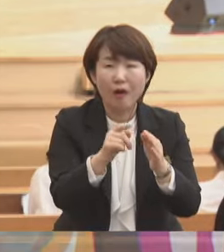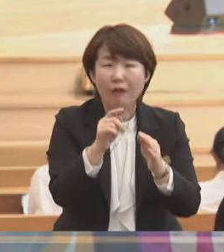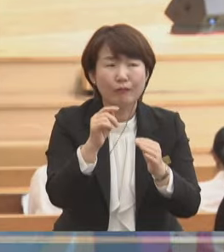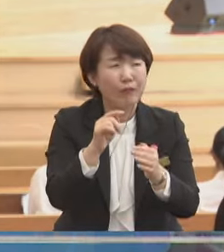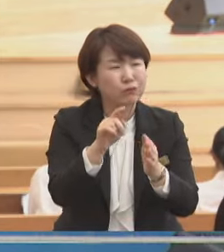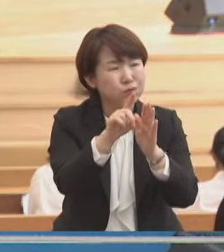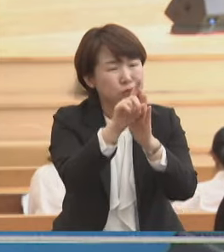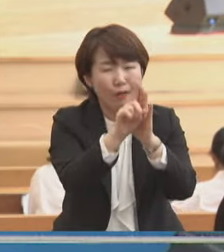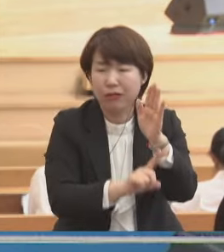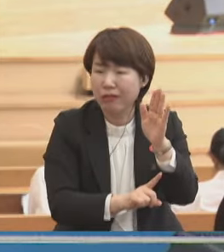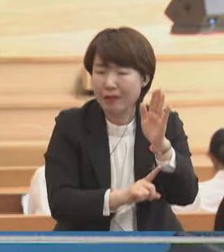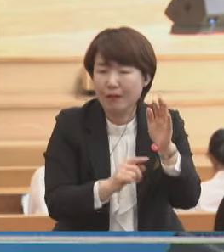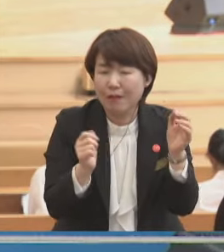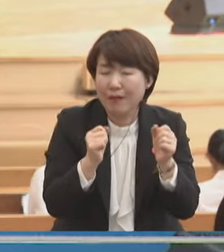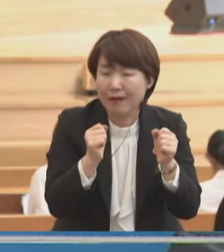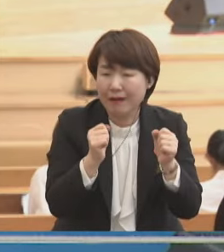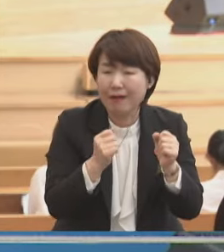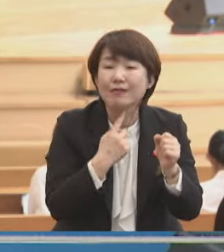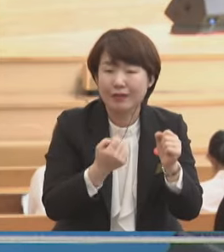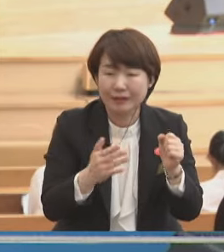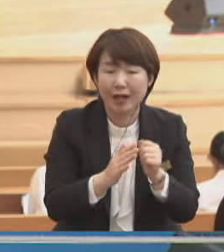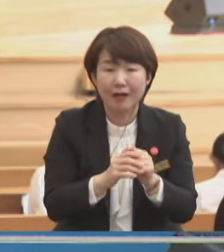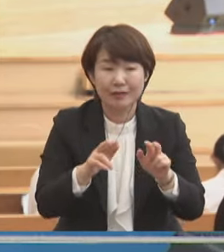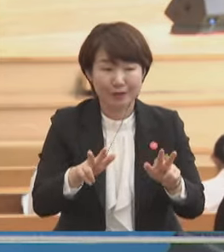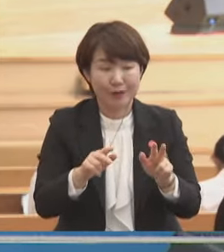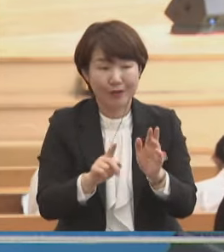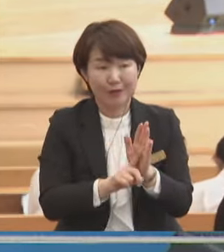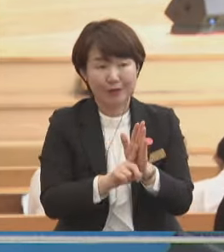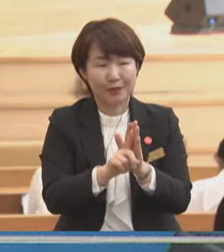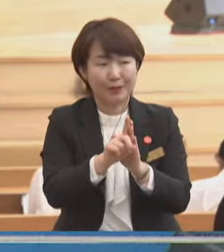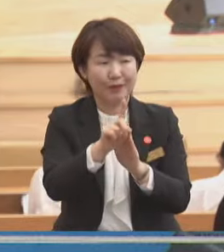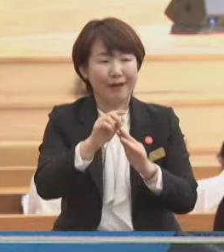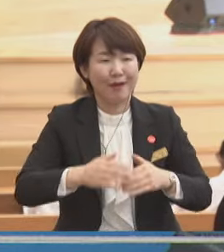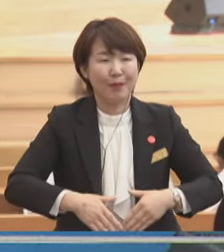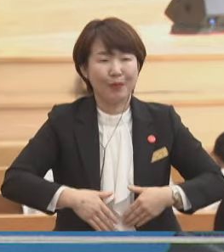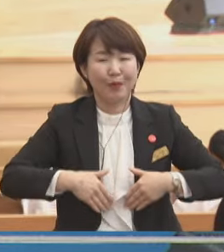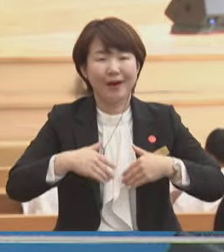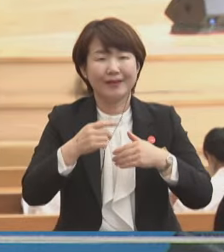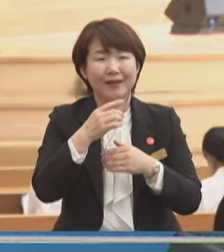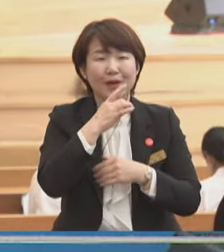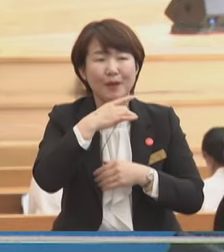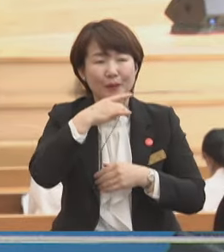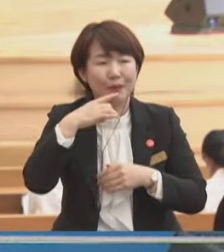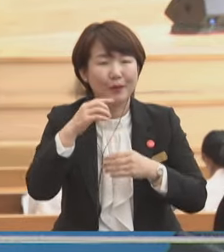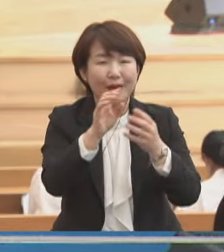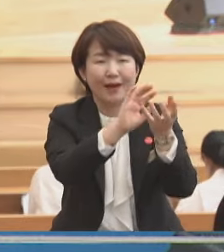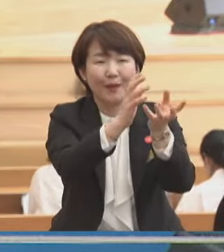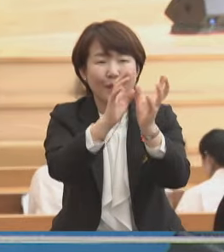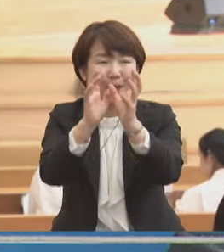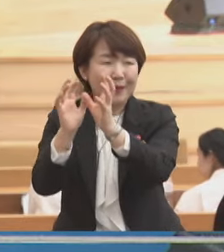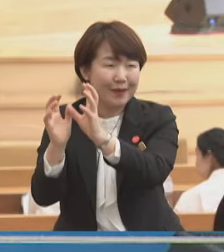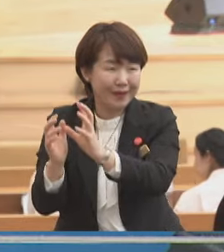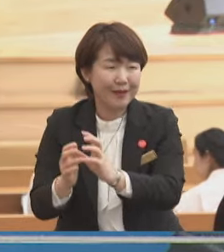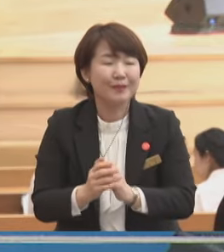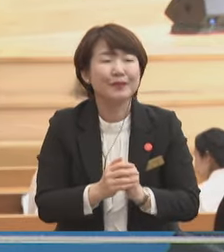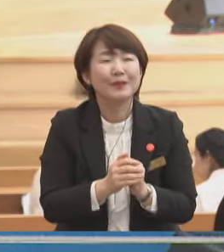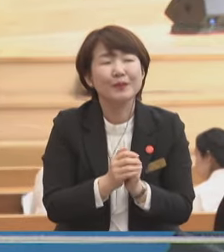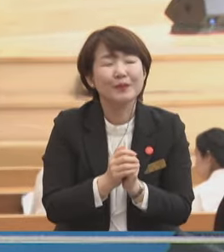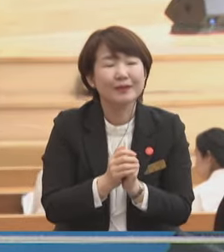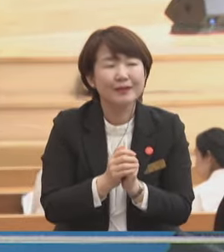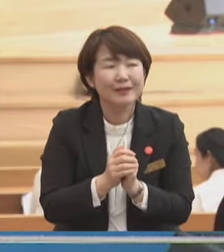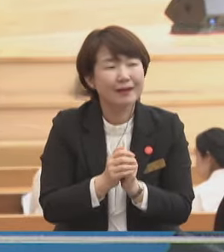날도 있고 그랬잖아요 이제는 완연한 봄인 것 같아요 막 벚꽃도 막 확 피고 응